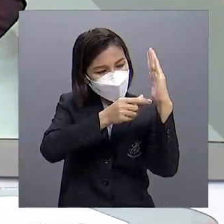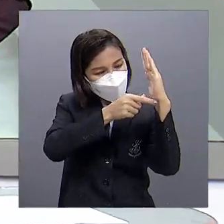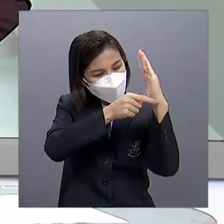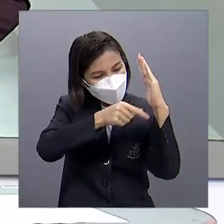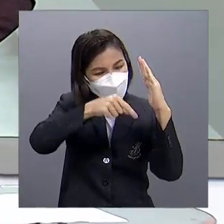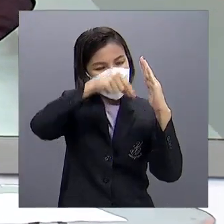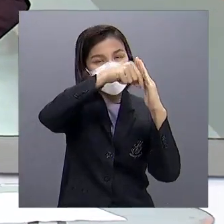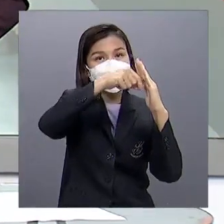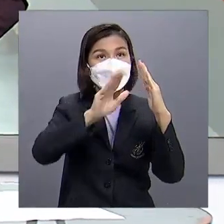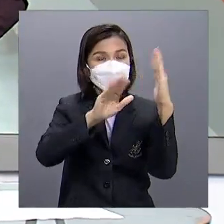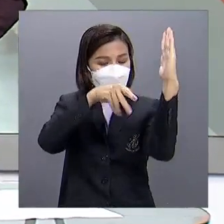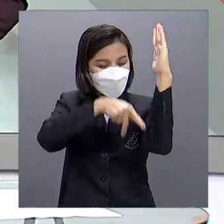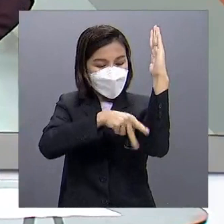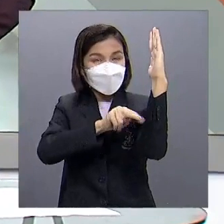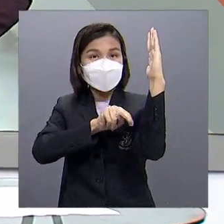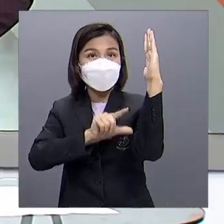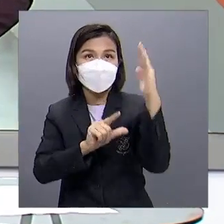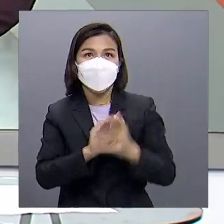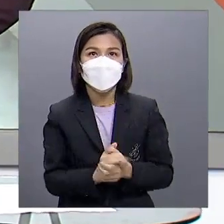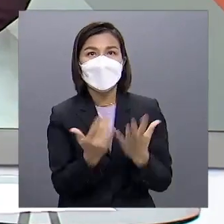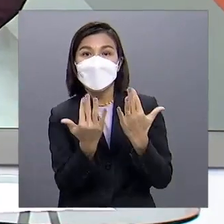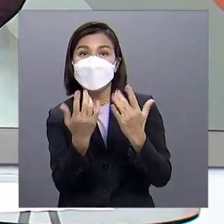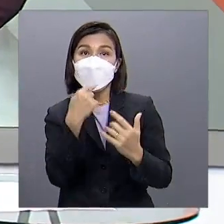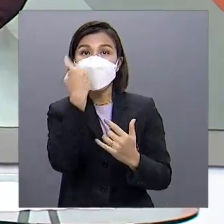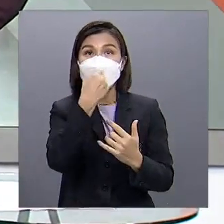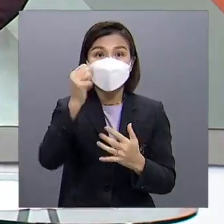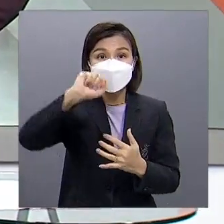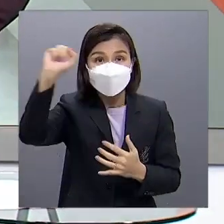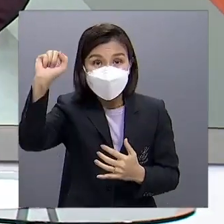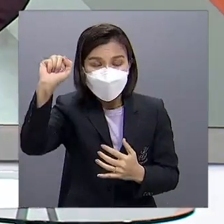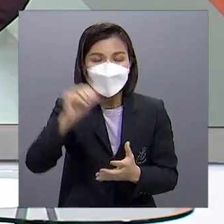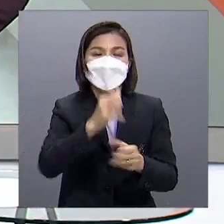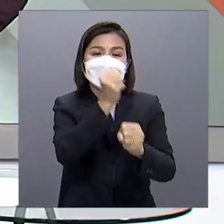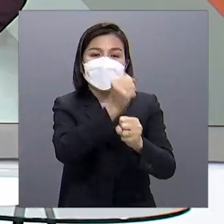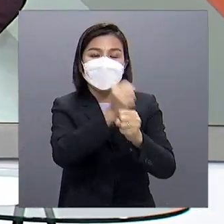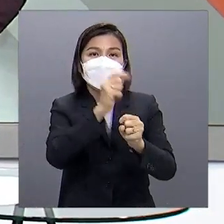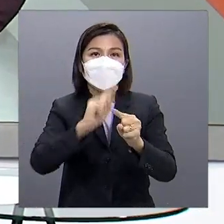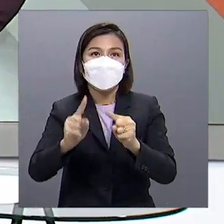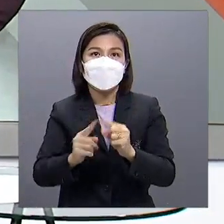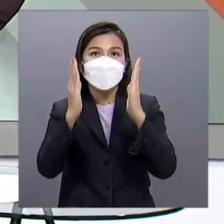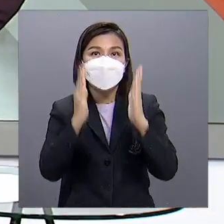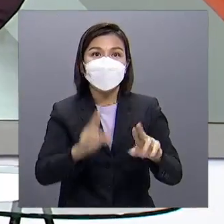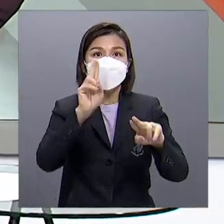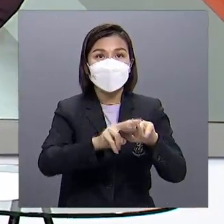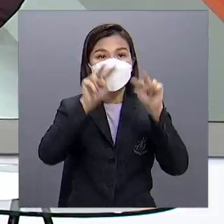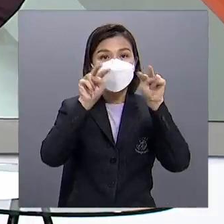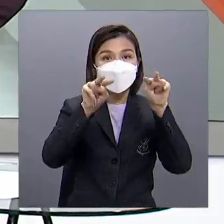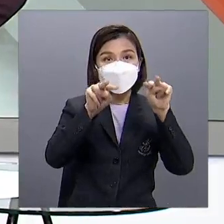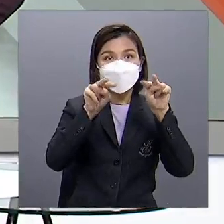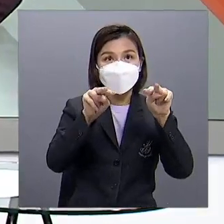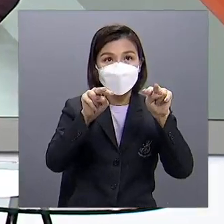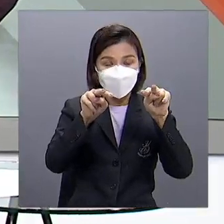งรอผู้ชนะประมูลมารับช่วงต่อมีการส่งเจ้าหน้าที่ไปเฝ้ารอบละ95คนจ่ายเบี้ยเลี้ยงก